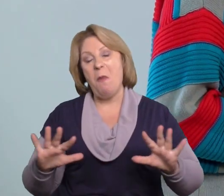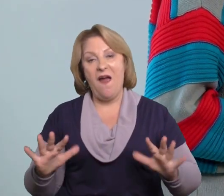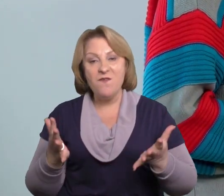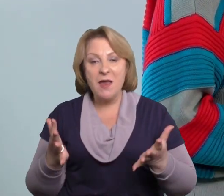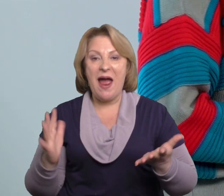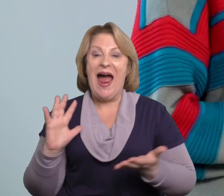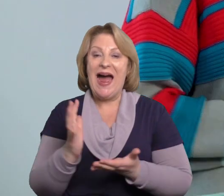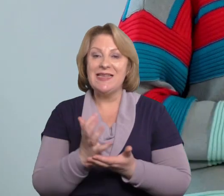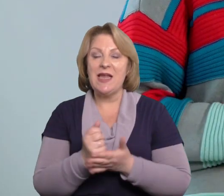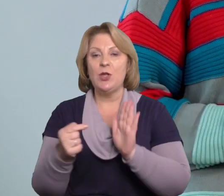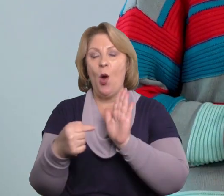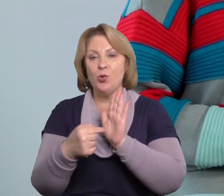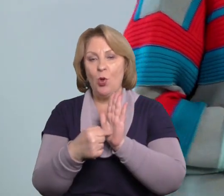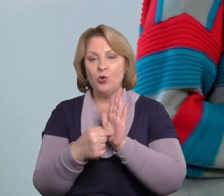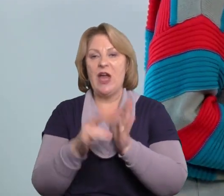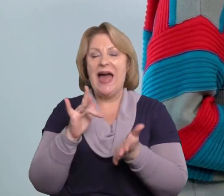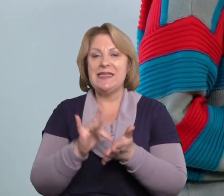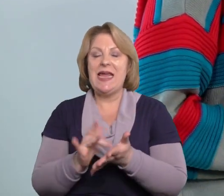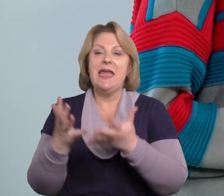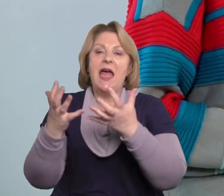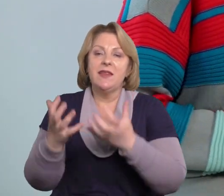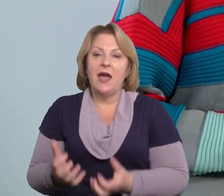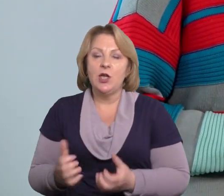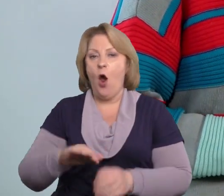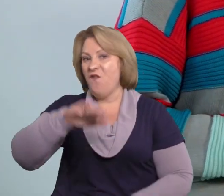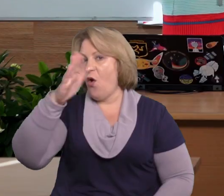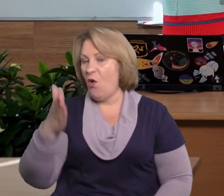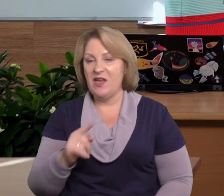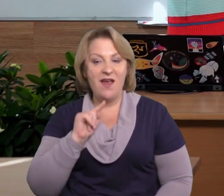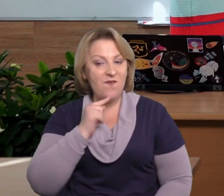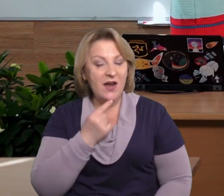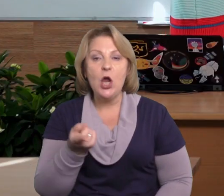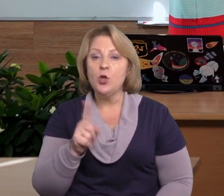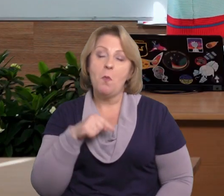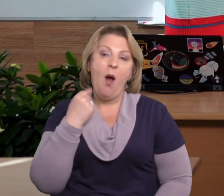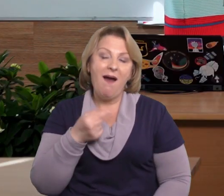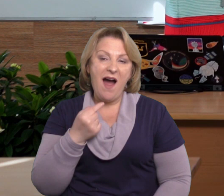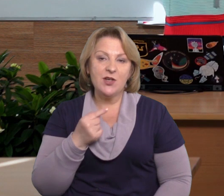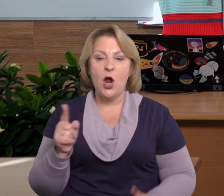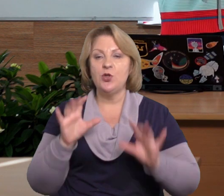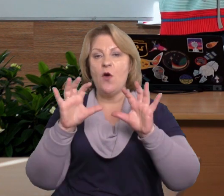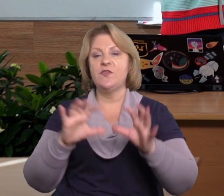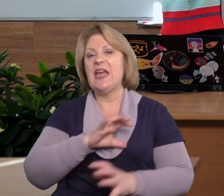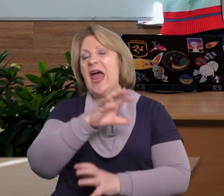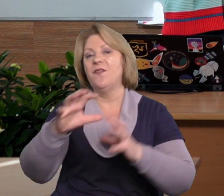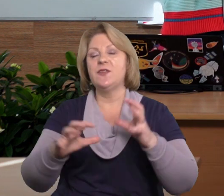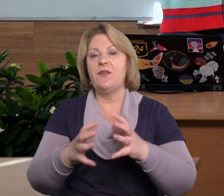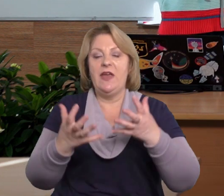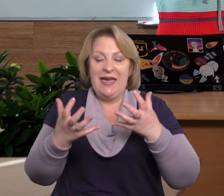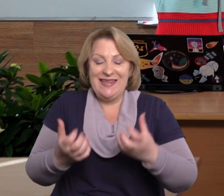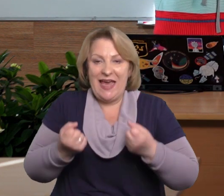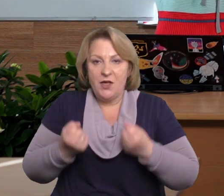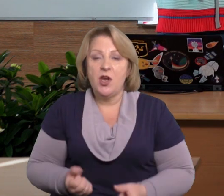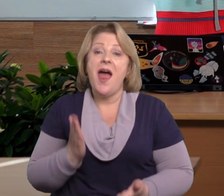випадку знайти цю точку, центр тяжіння вгорі, важко. Тому кажуть, що закон всесвітнього тяжіння має